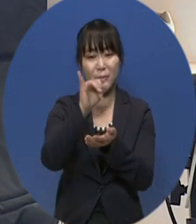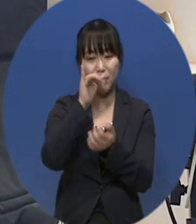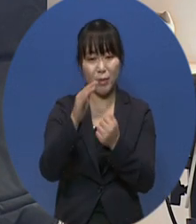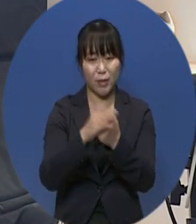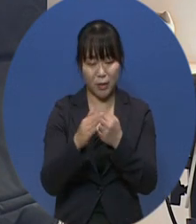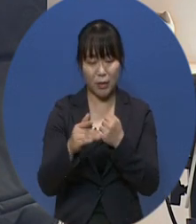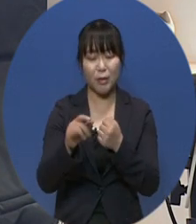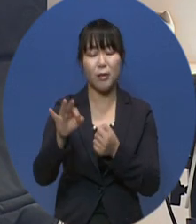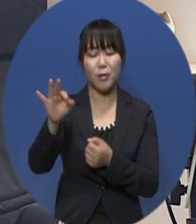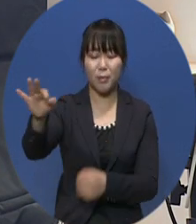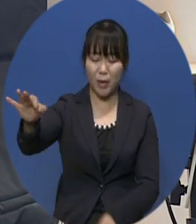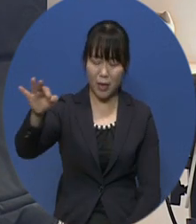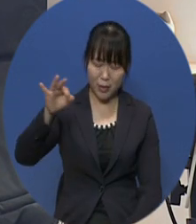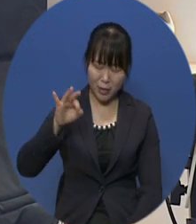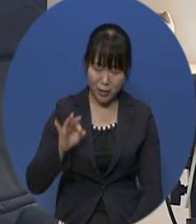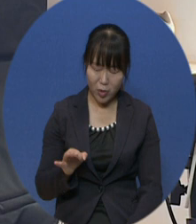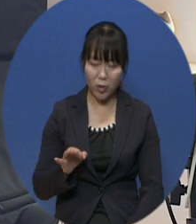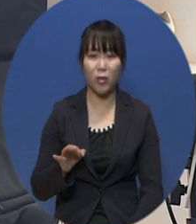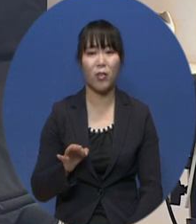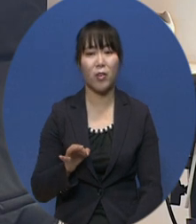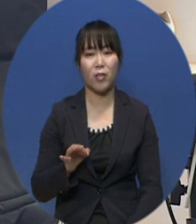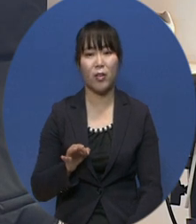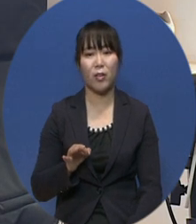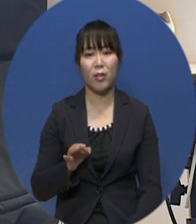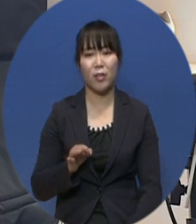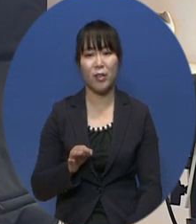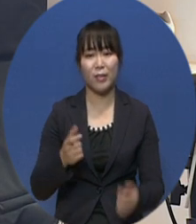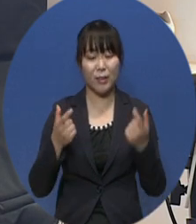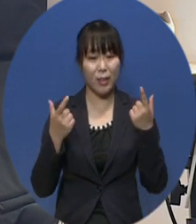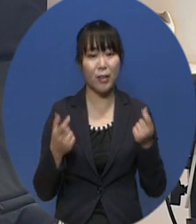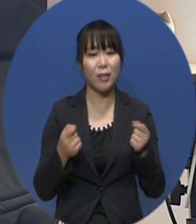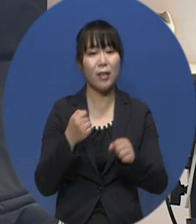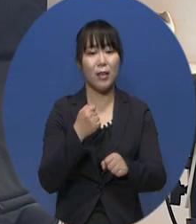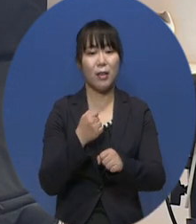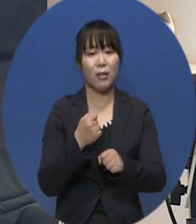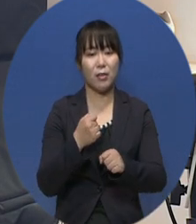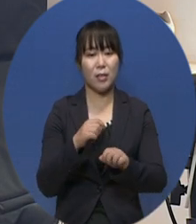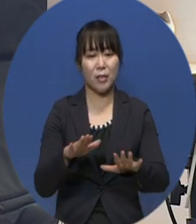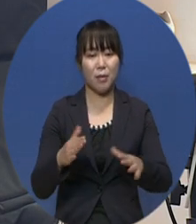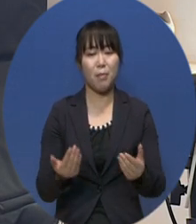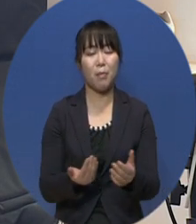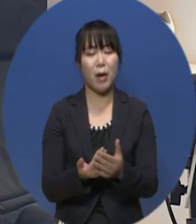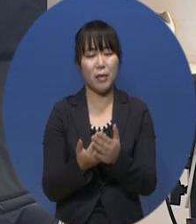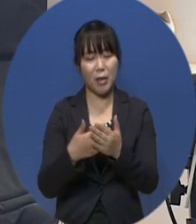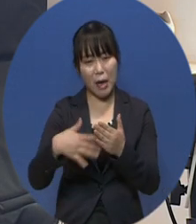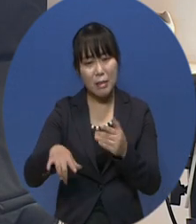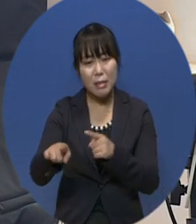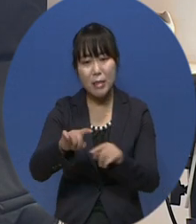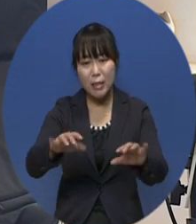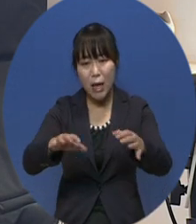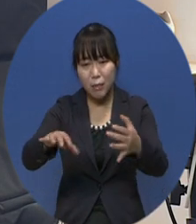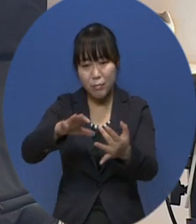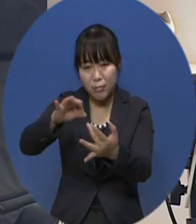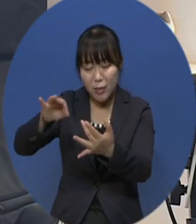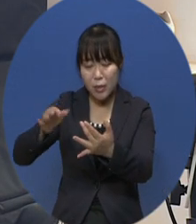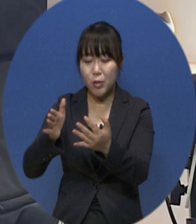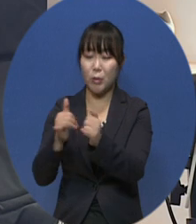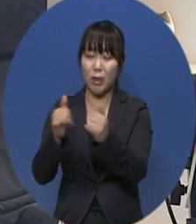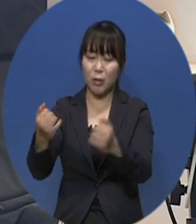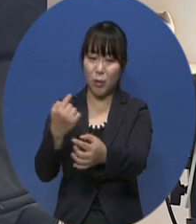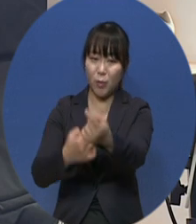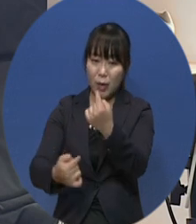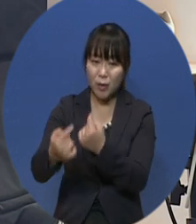지원 기금을 저희가 받아서 네. 그런 개발도상국가에 있는 나라를 선정해서 네. 거기서 전문가들이